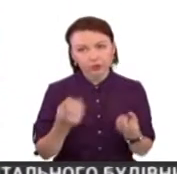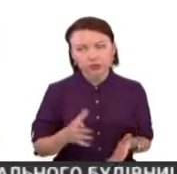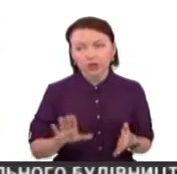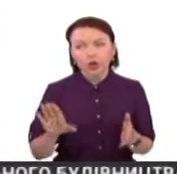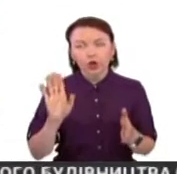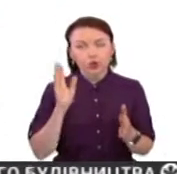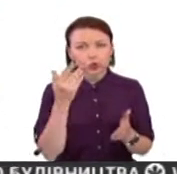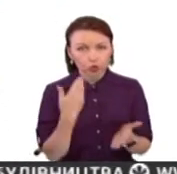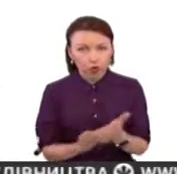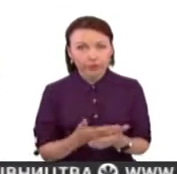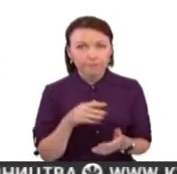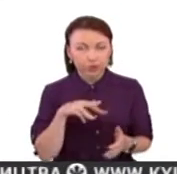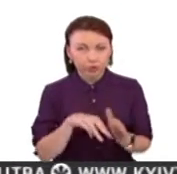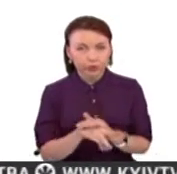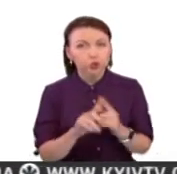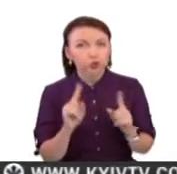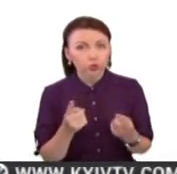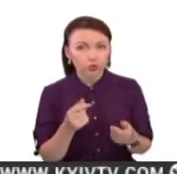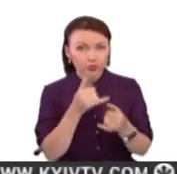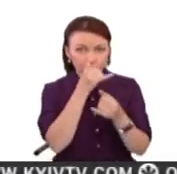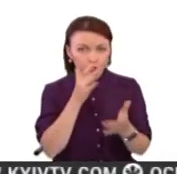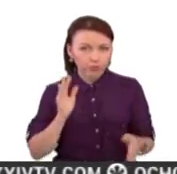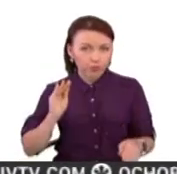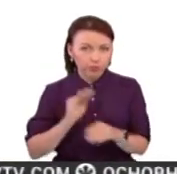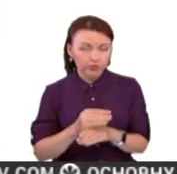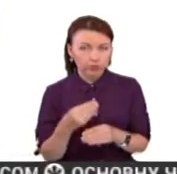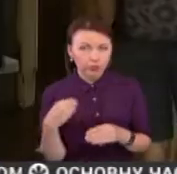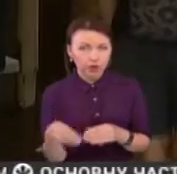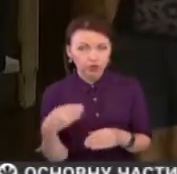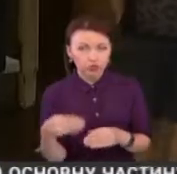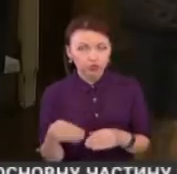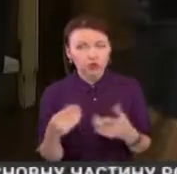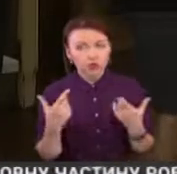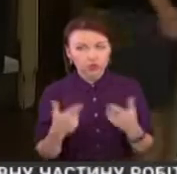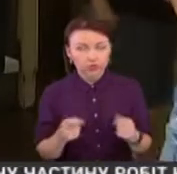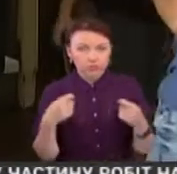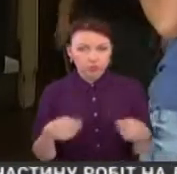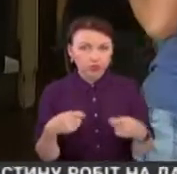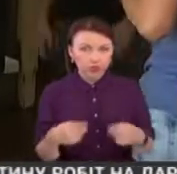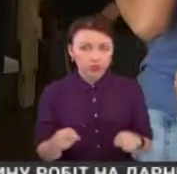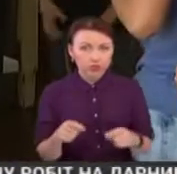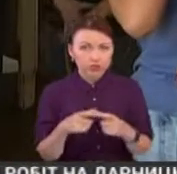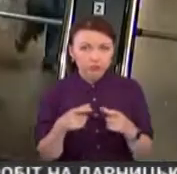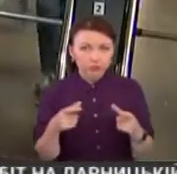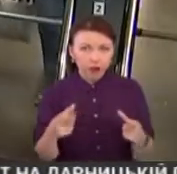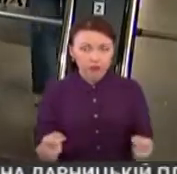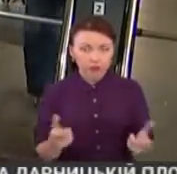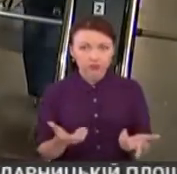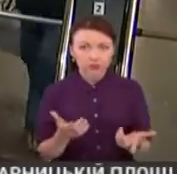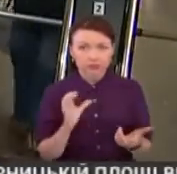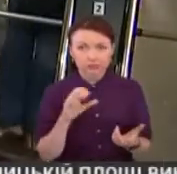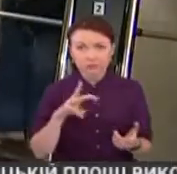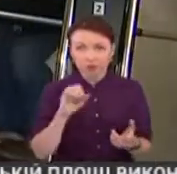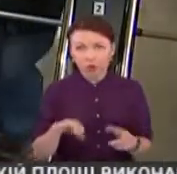Київметрополітену, чому не можна поповнити безконтактну картку там, де продають смарт-картки? Чому